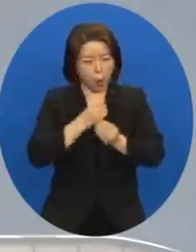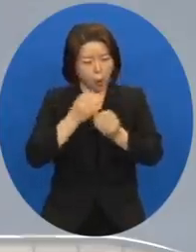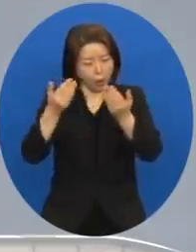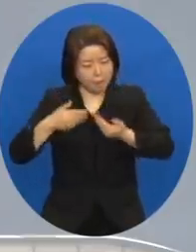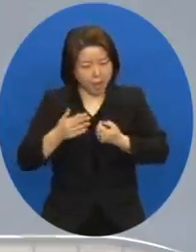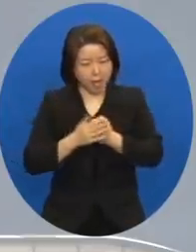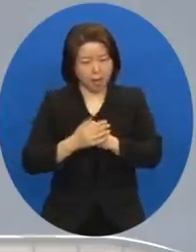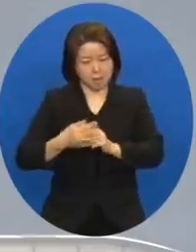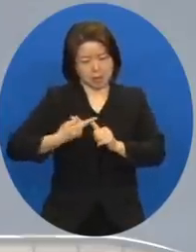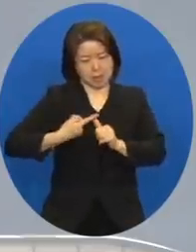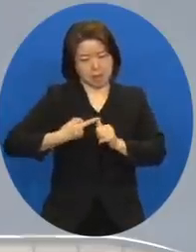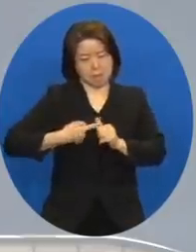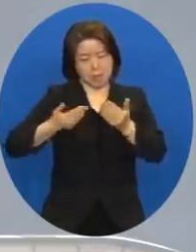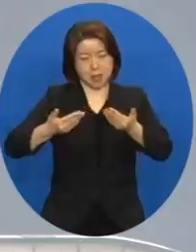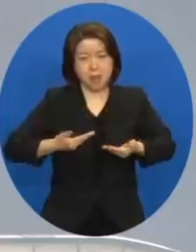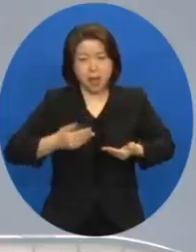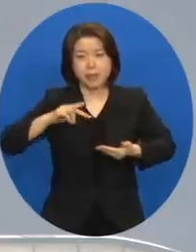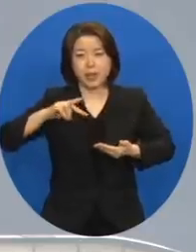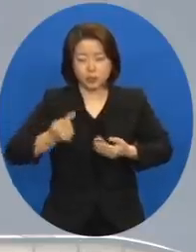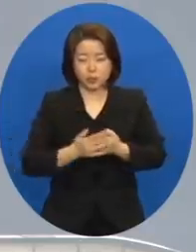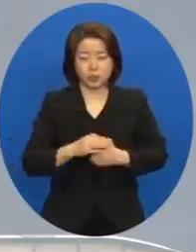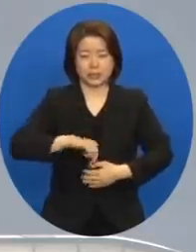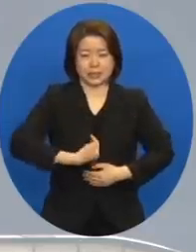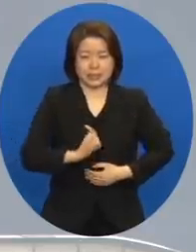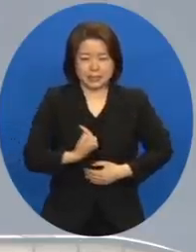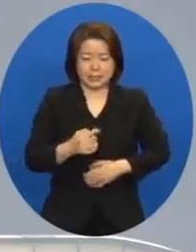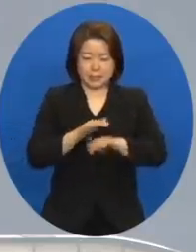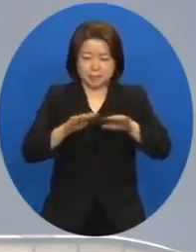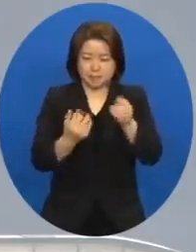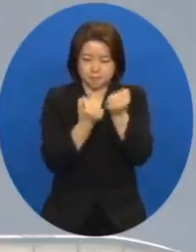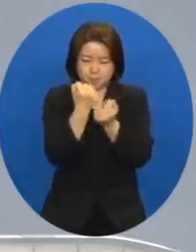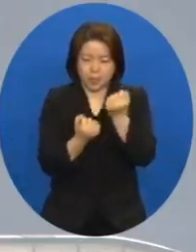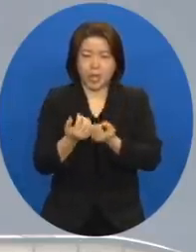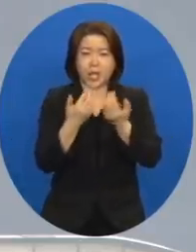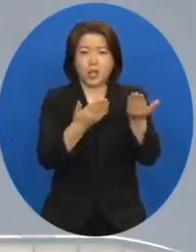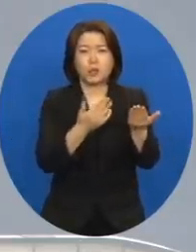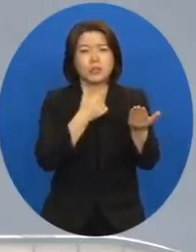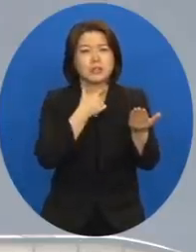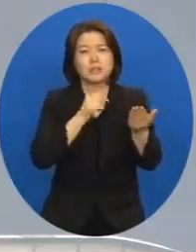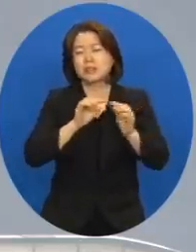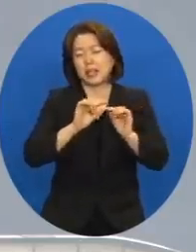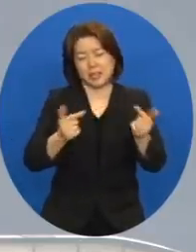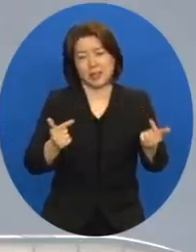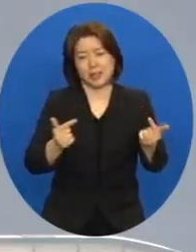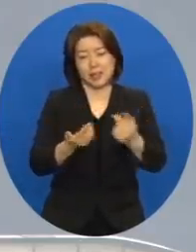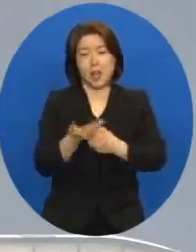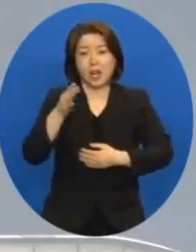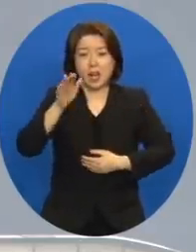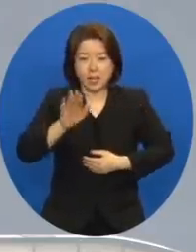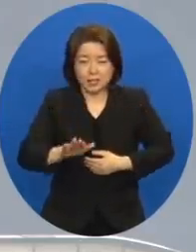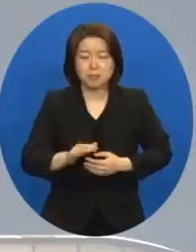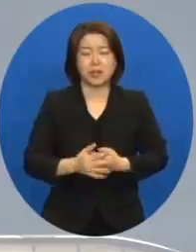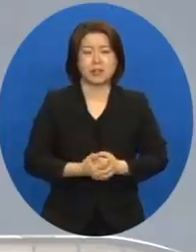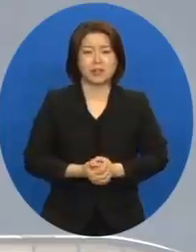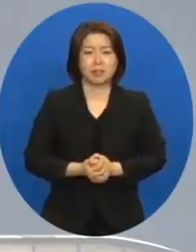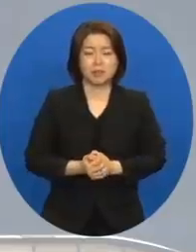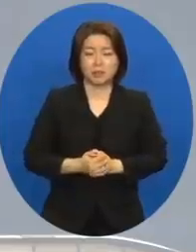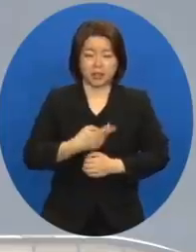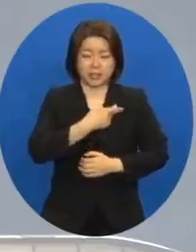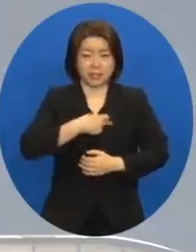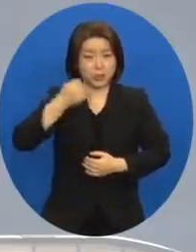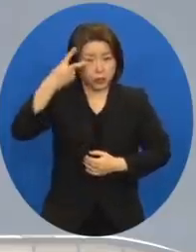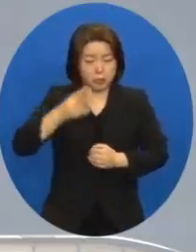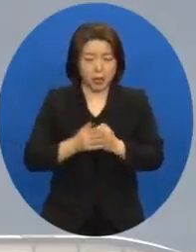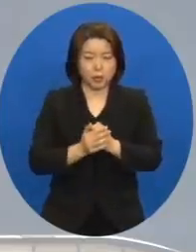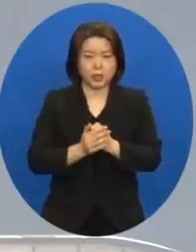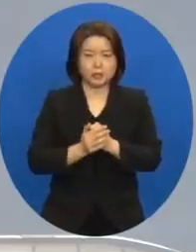받든지 자기 자신을 해명하고 싶은 마음은 없는 사람입니다 그럼에도 불구하고 사도 바울이